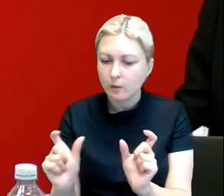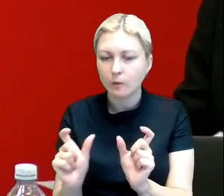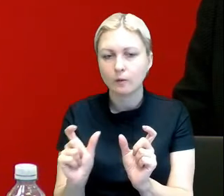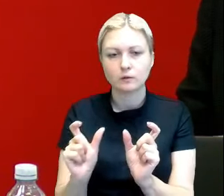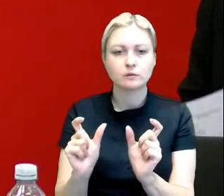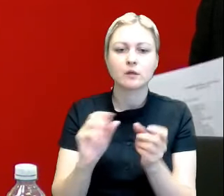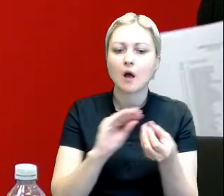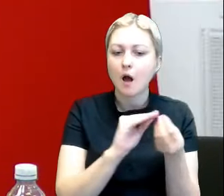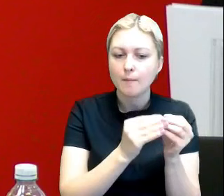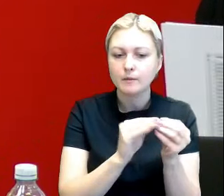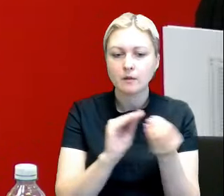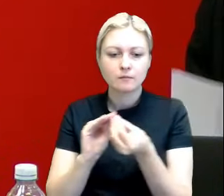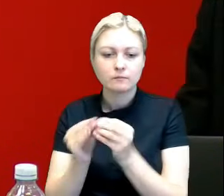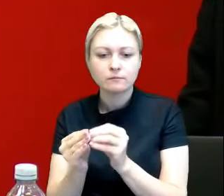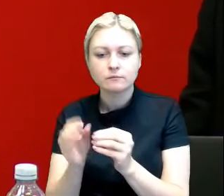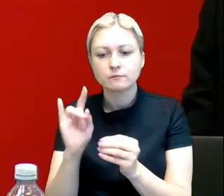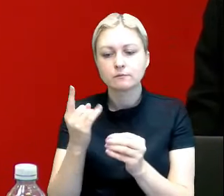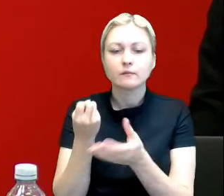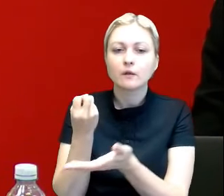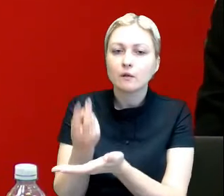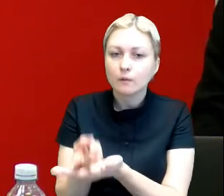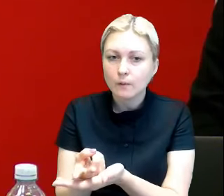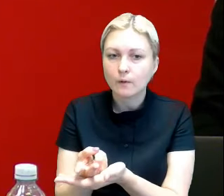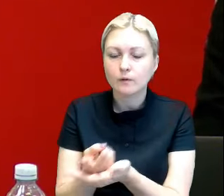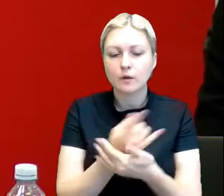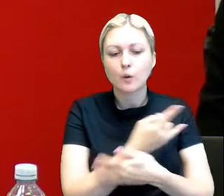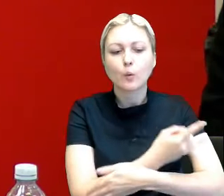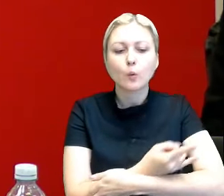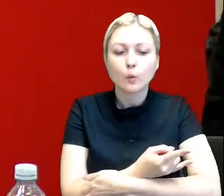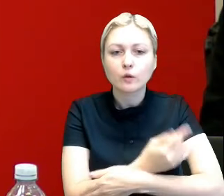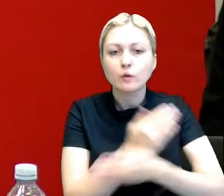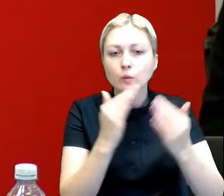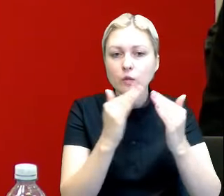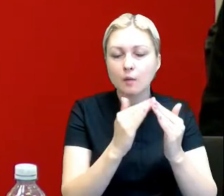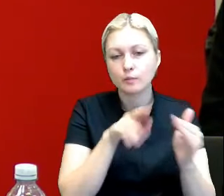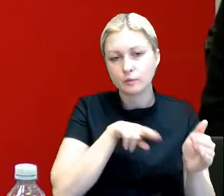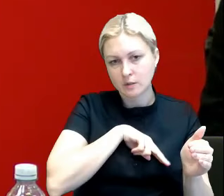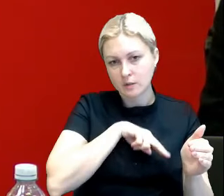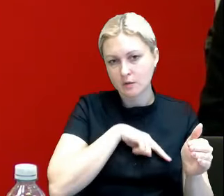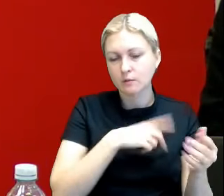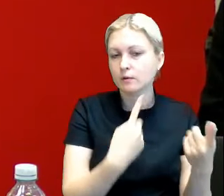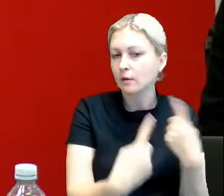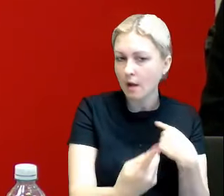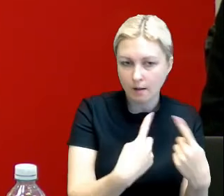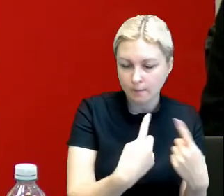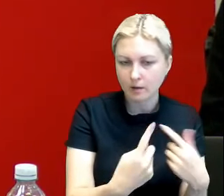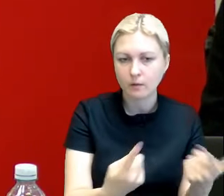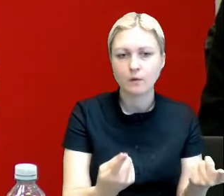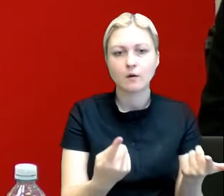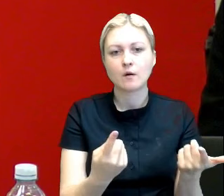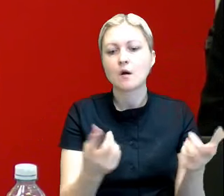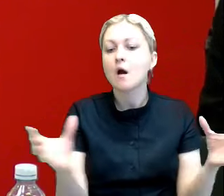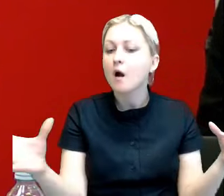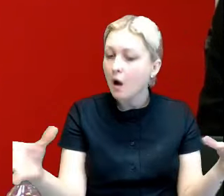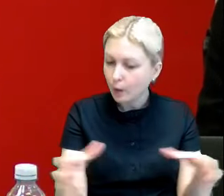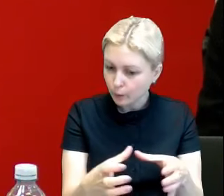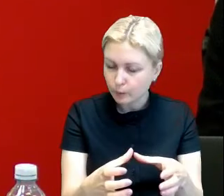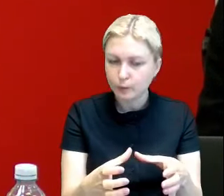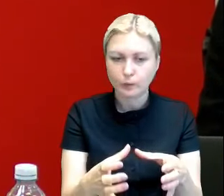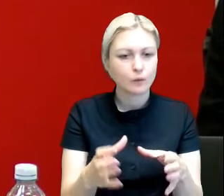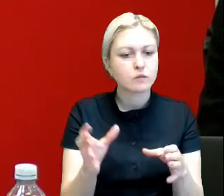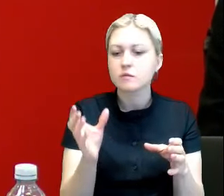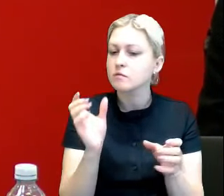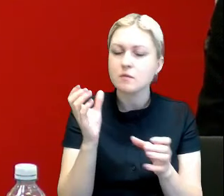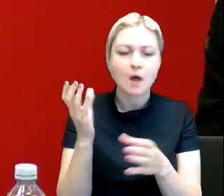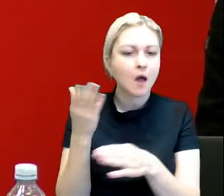vaikų ligoninė tiek su kūdikių namų vadove kartu ne atskirai ir jie buvo